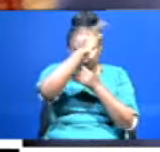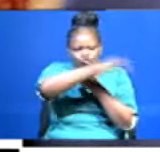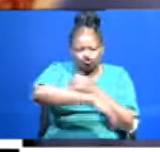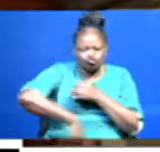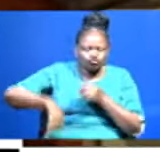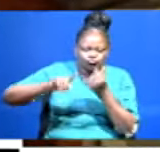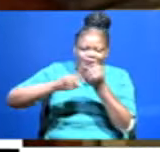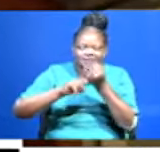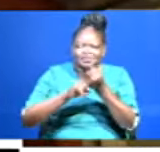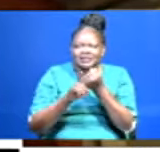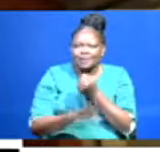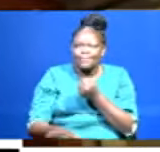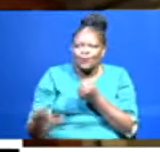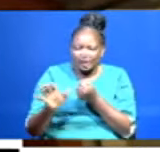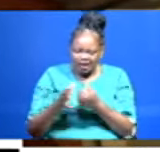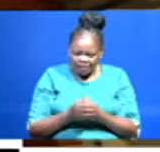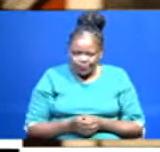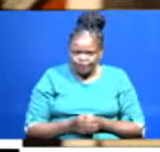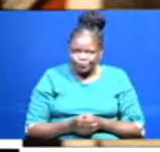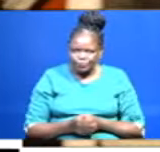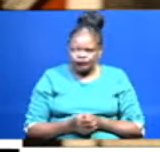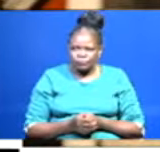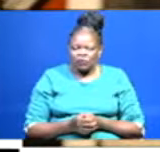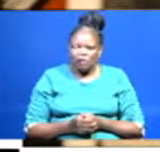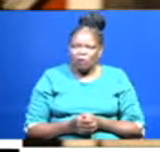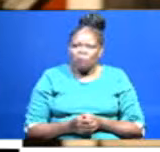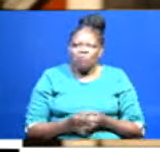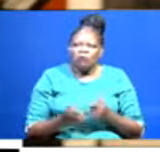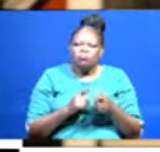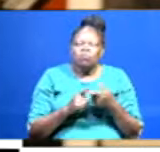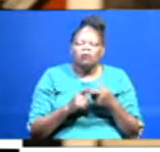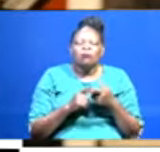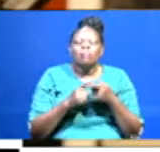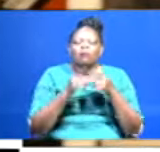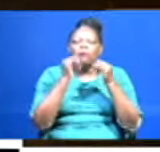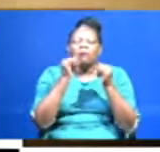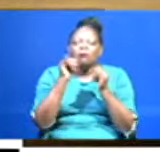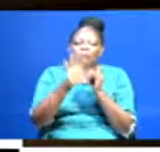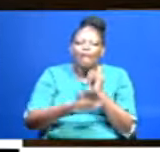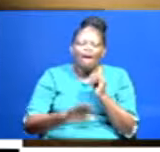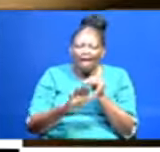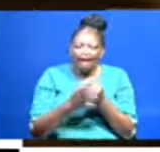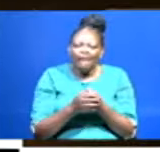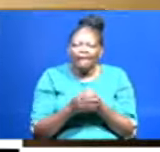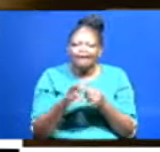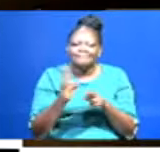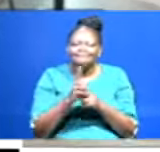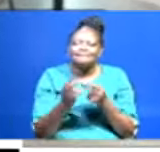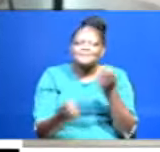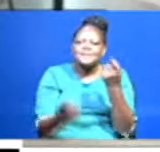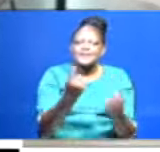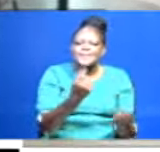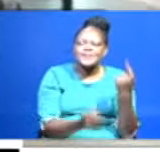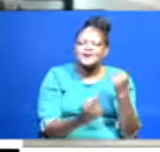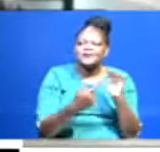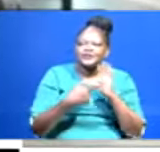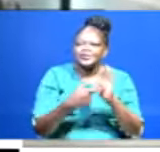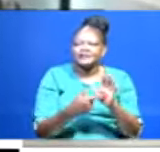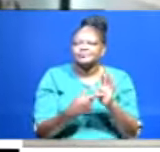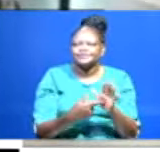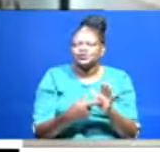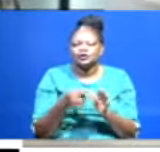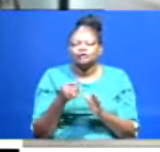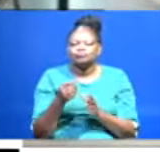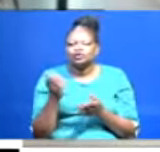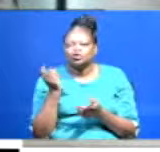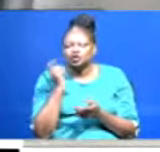huduma. Njia ya matukio mapya zaidi ya matumizi bado yanajitokeza, kama vile maduka ya